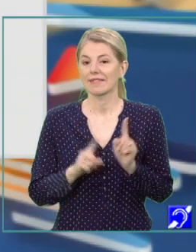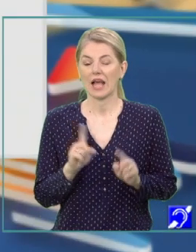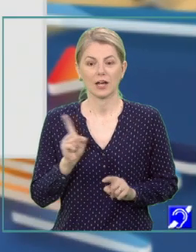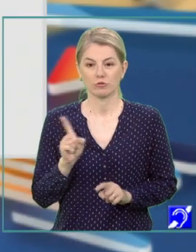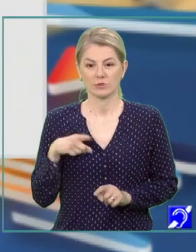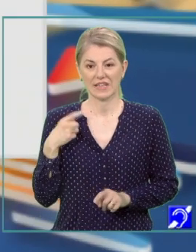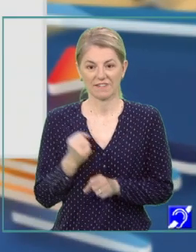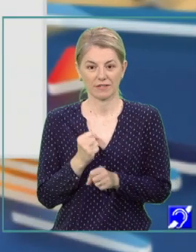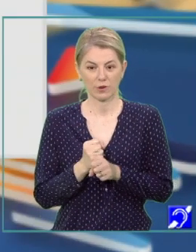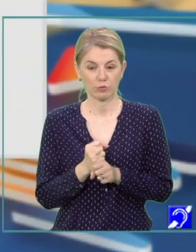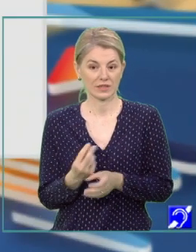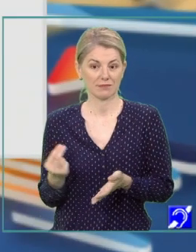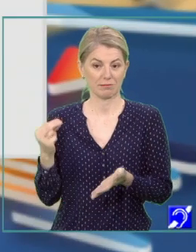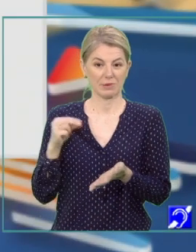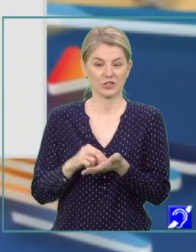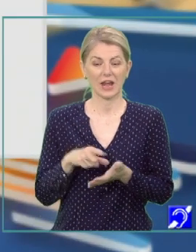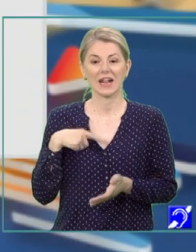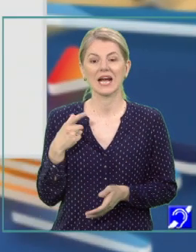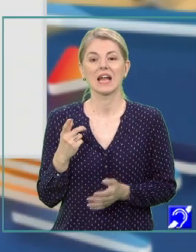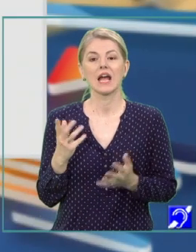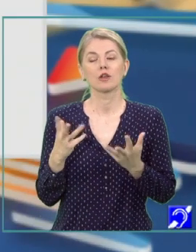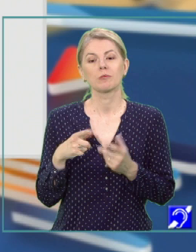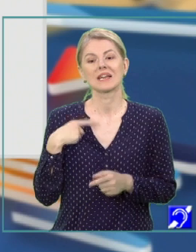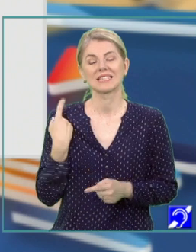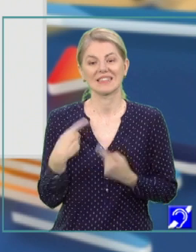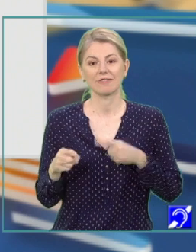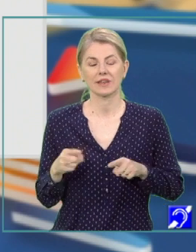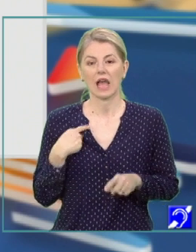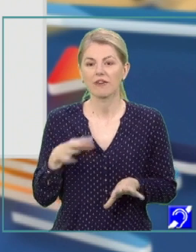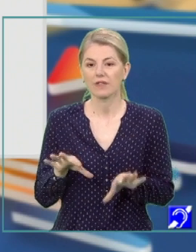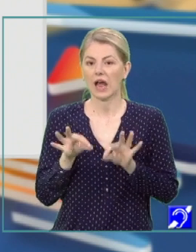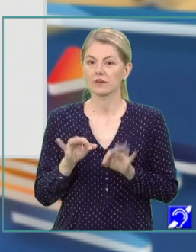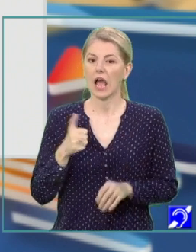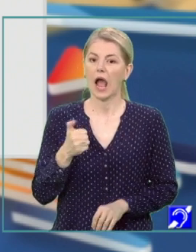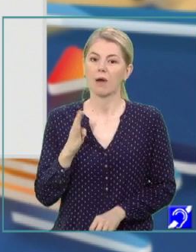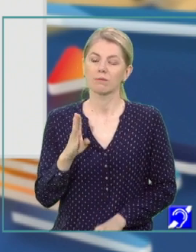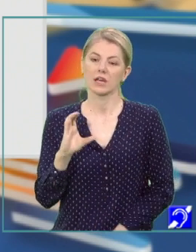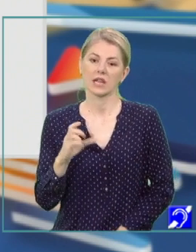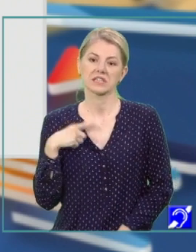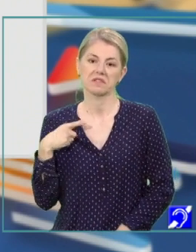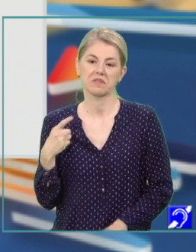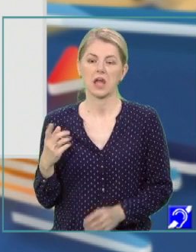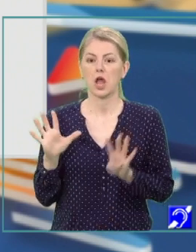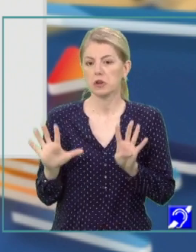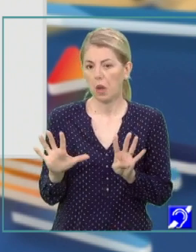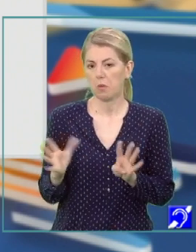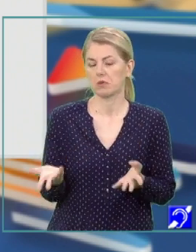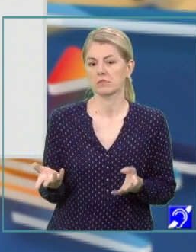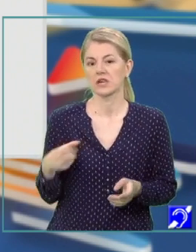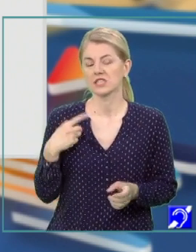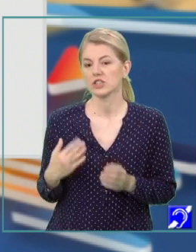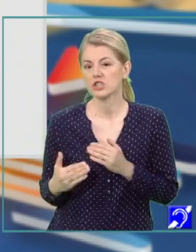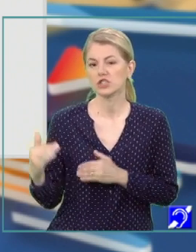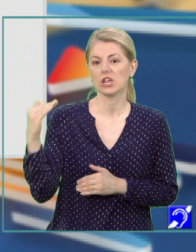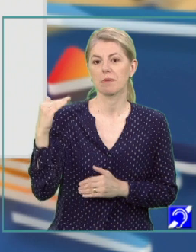fi făcut această precizare că numerele sunt distincte, am fi ales și A și B și C să fie 9, pentru că sunt